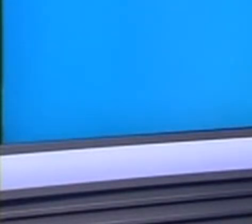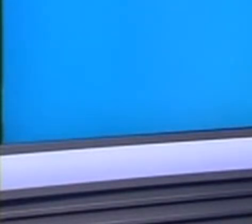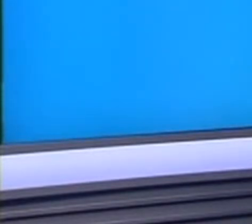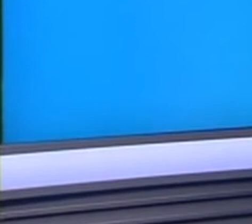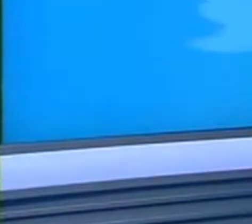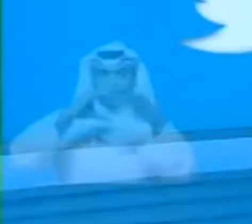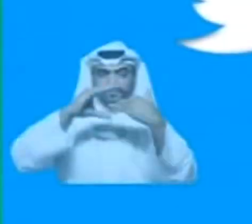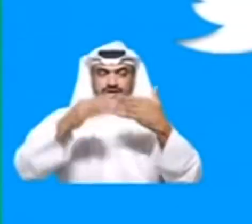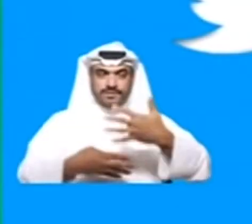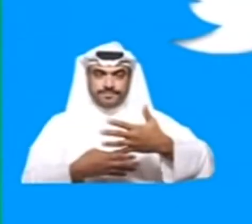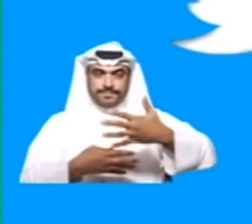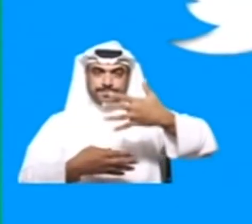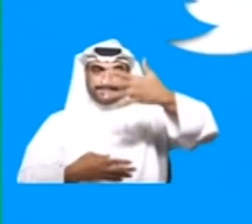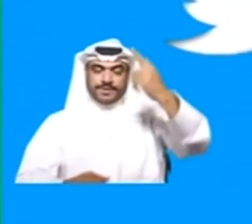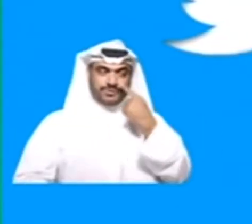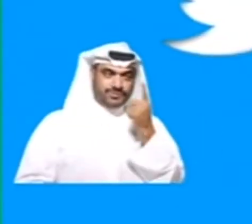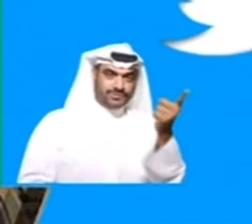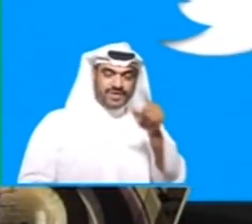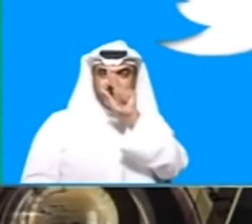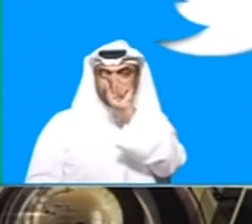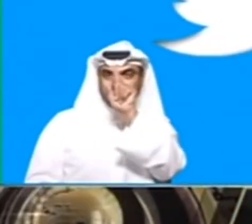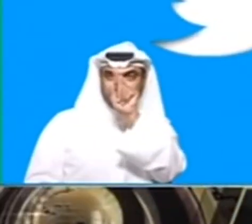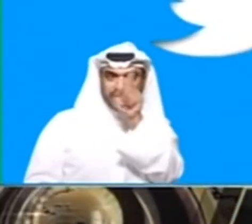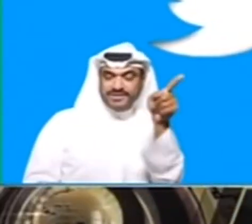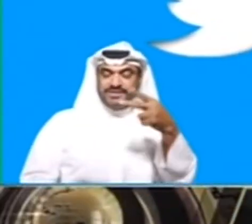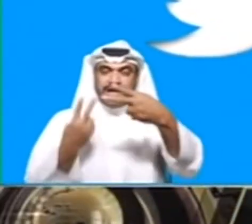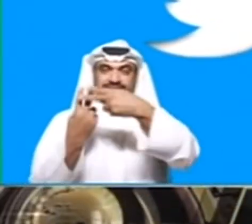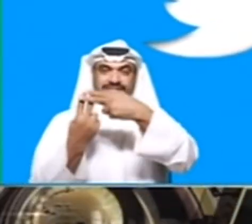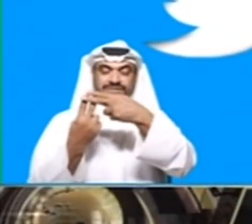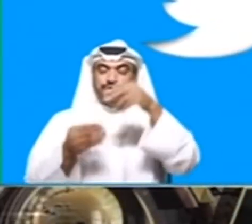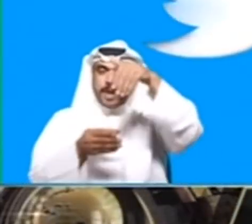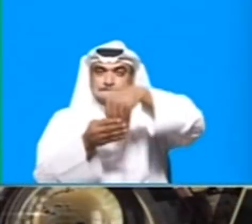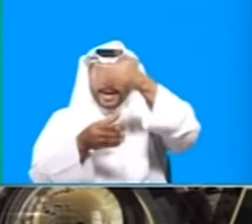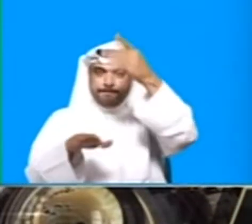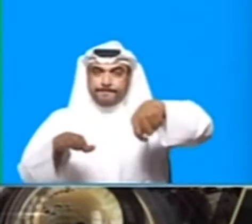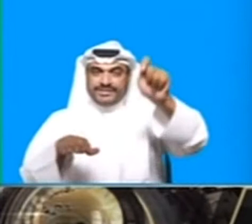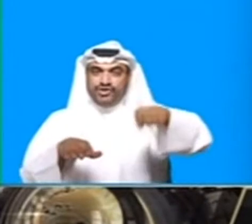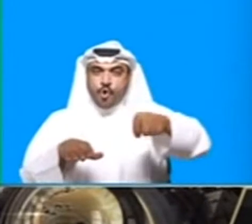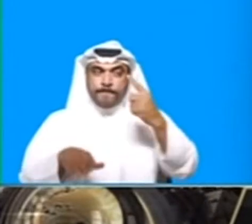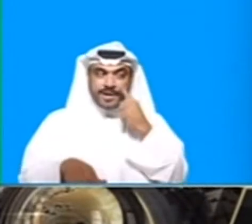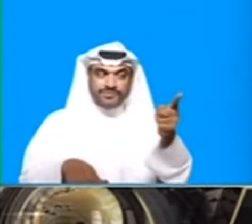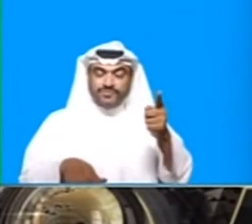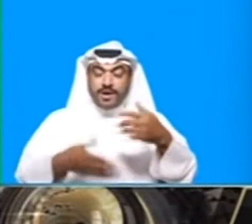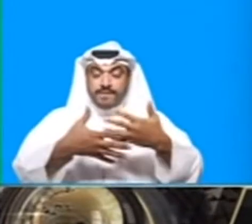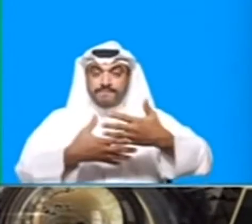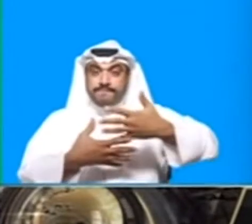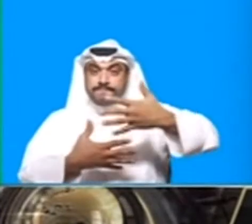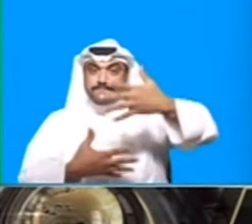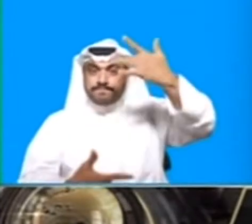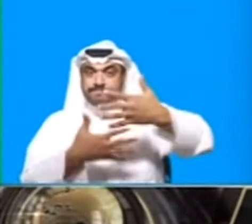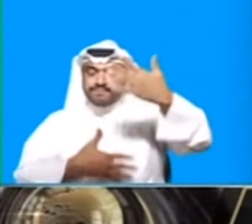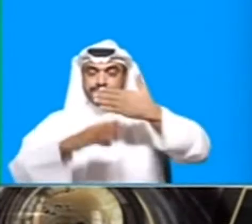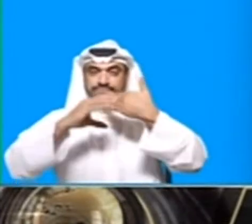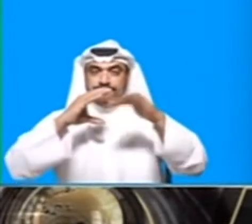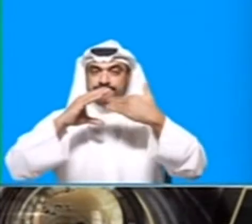حيث تصدرت هاشتاغات عدة قائمة الترند كان أبرزها مجلس الأمة وطرح الثقة. تفاعل المغردون تحتها